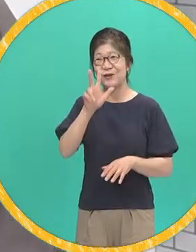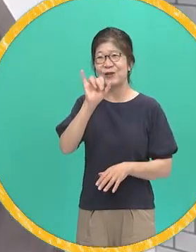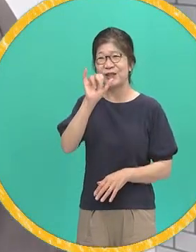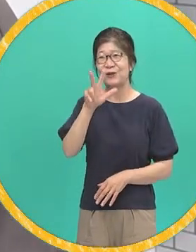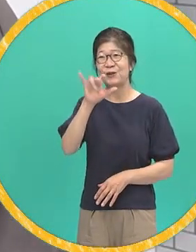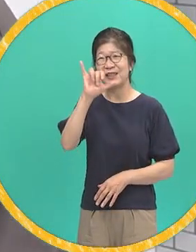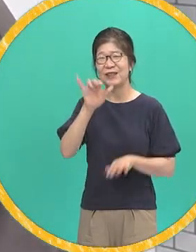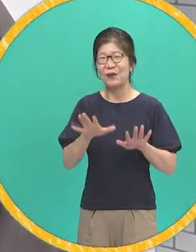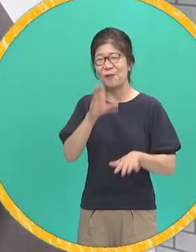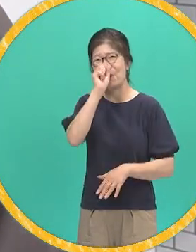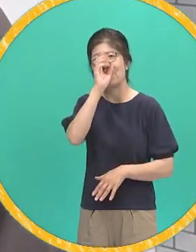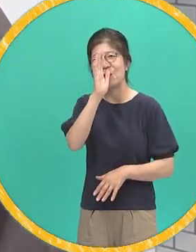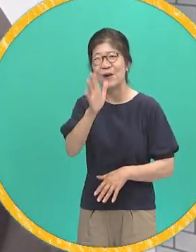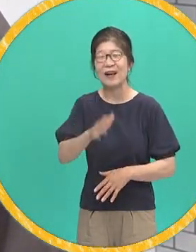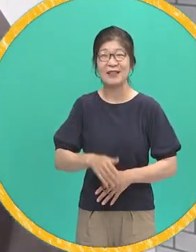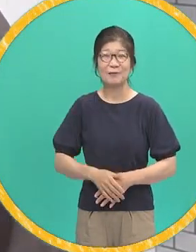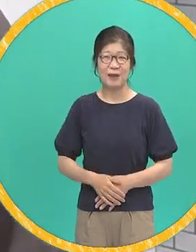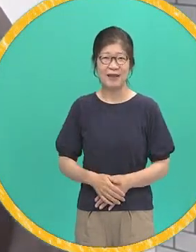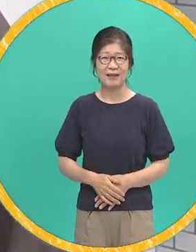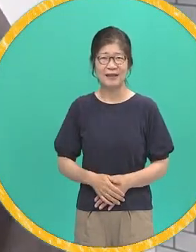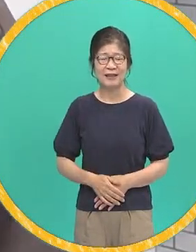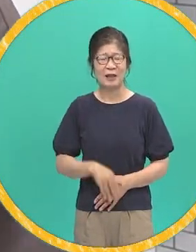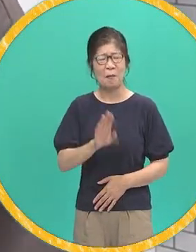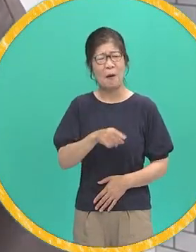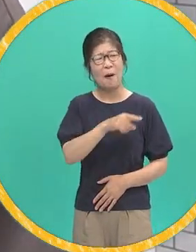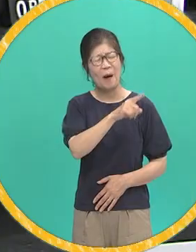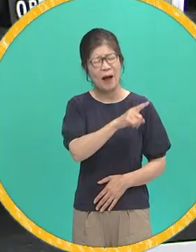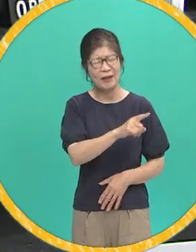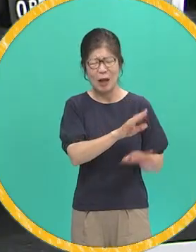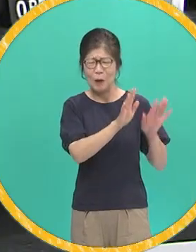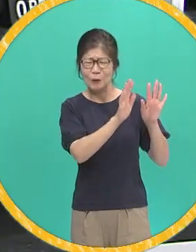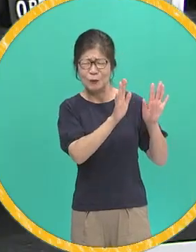お願いしますよろしくお願いします